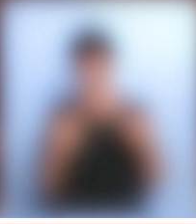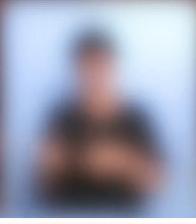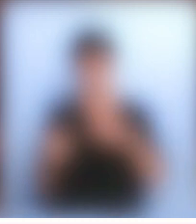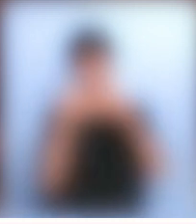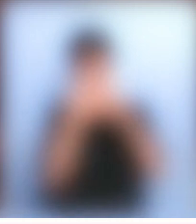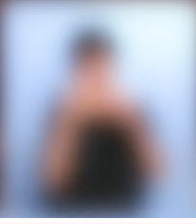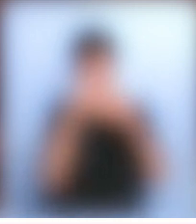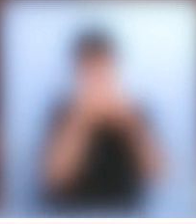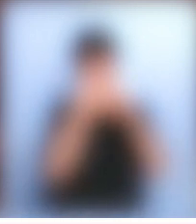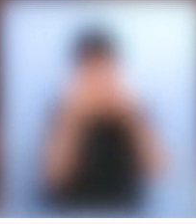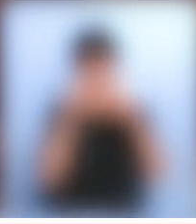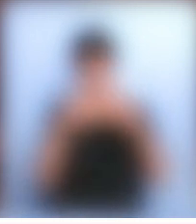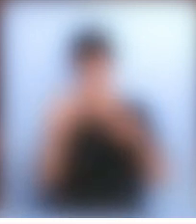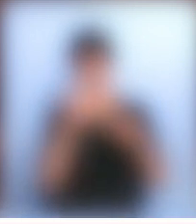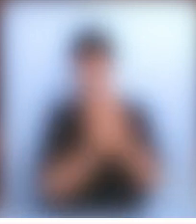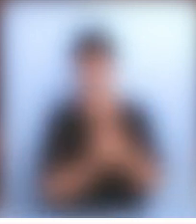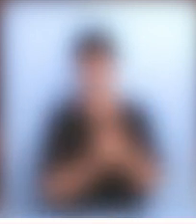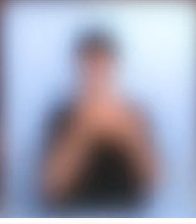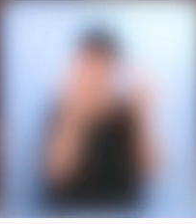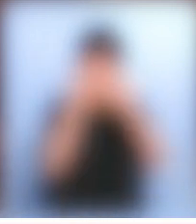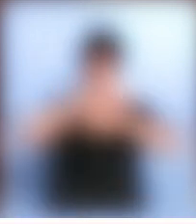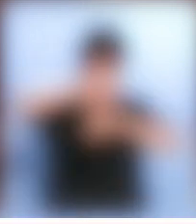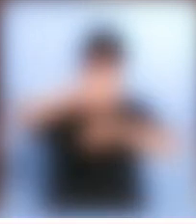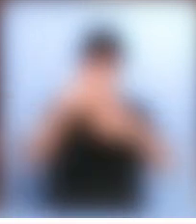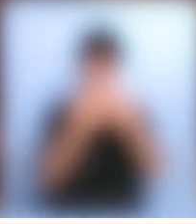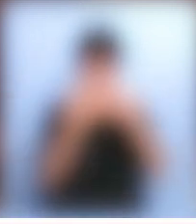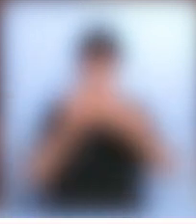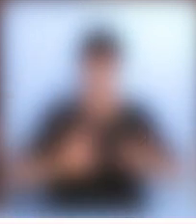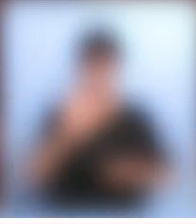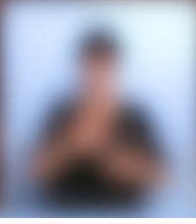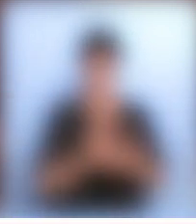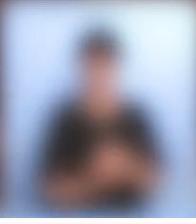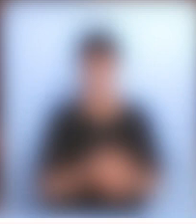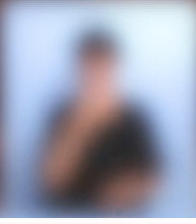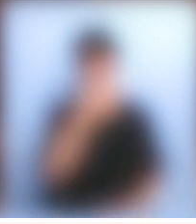8.2至12.8，而電視節目以每小時計的成本咧，介乎